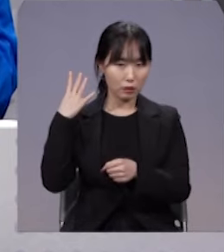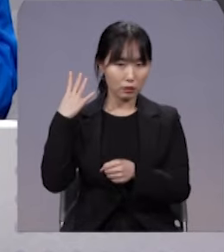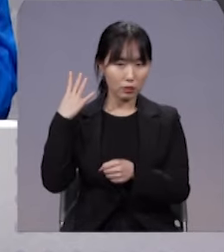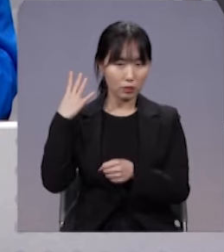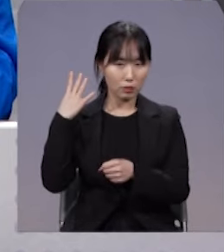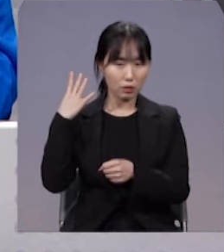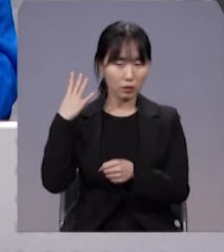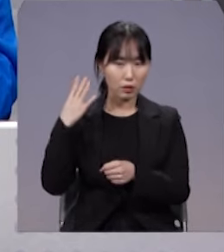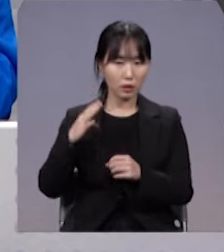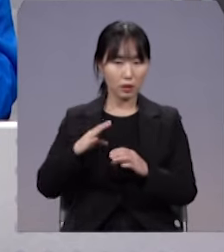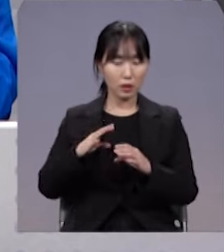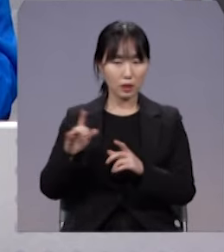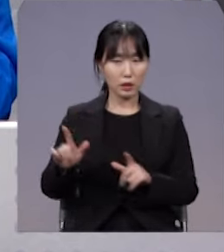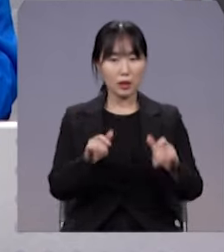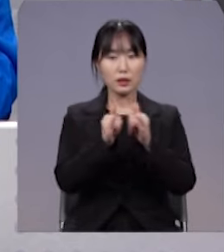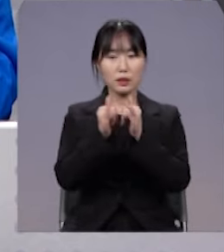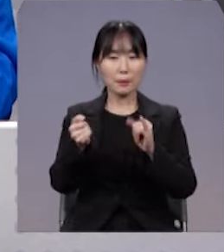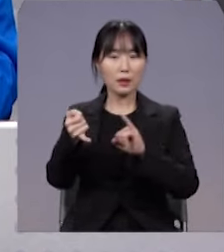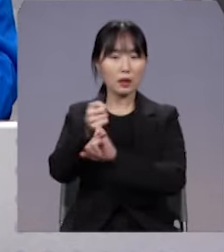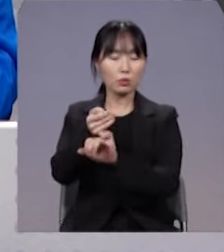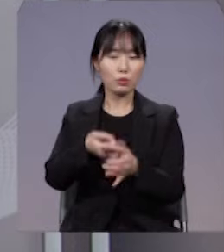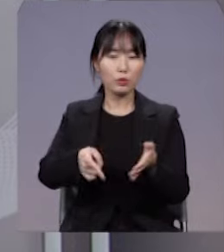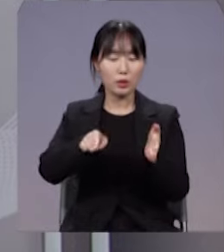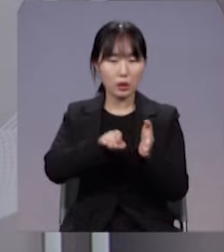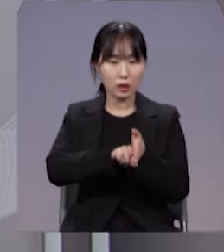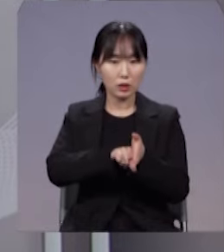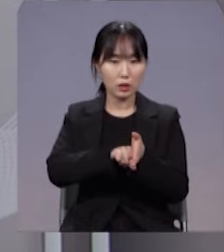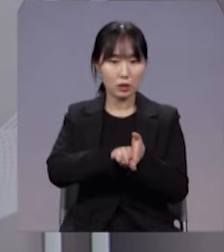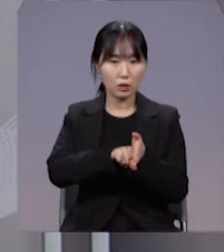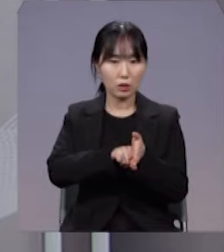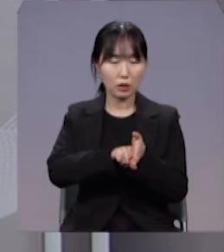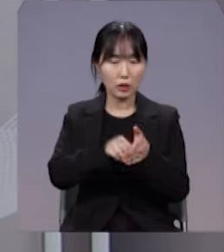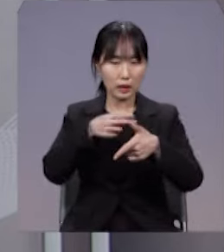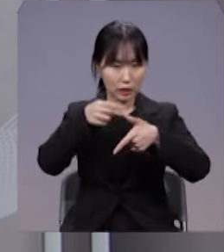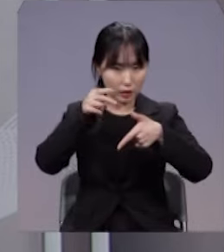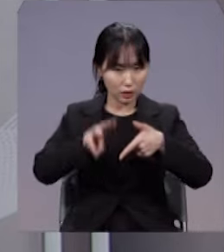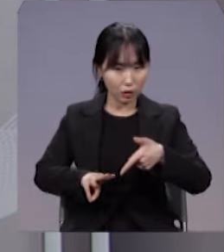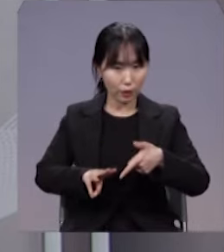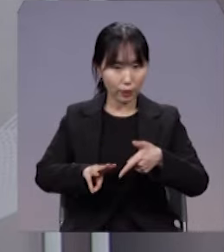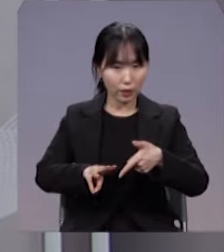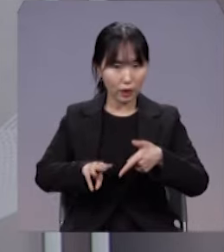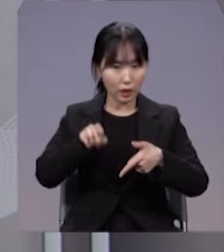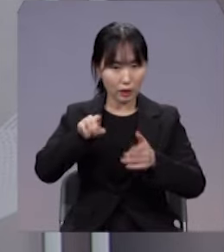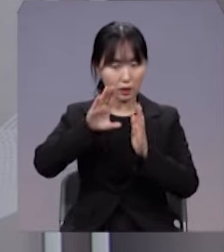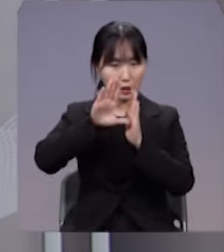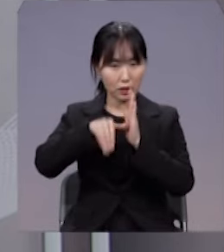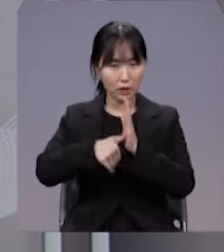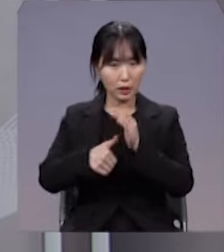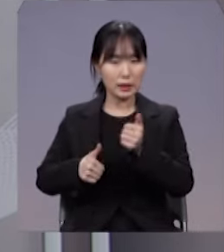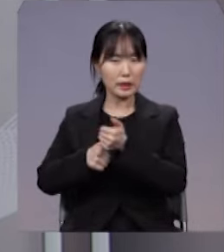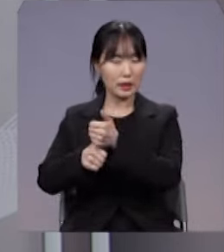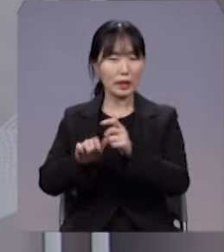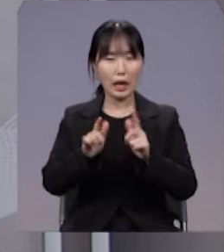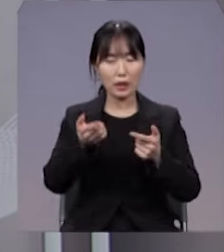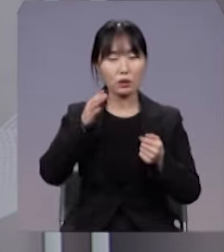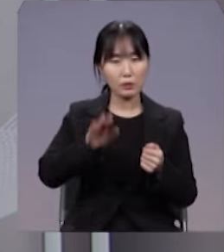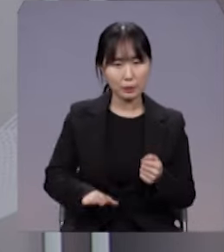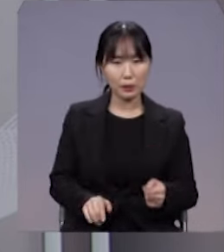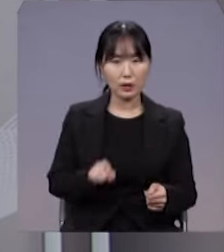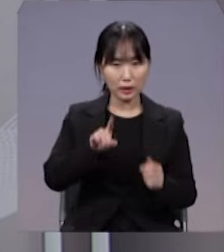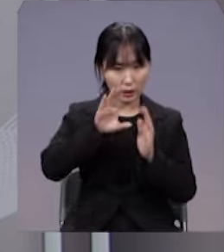전에 주민과의 약속을 하기 위해서 우리 인천 그 당시 이제제 부장이 아닙니다만 그